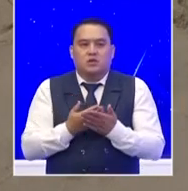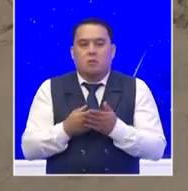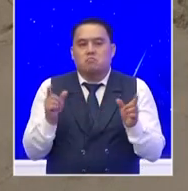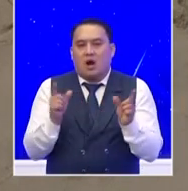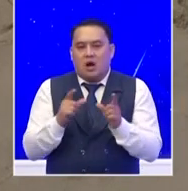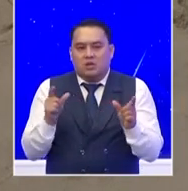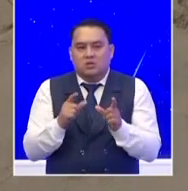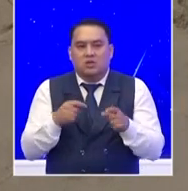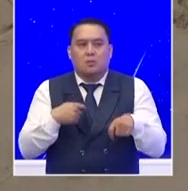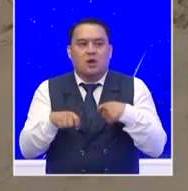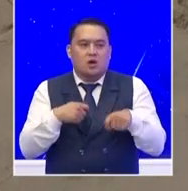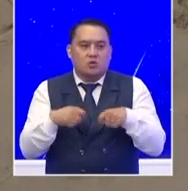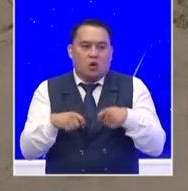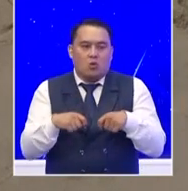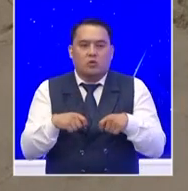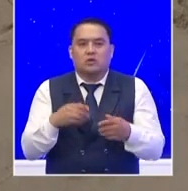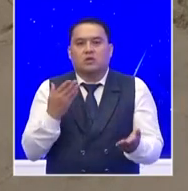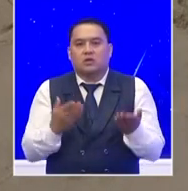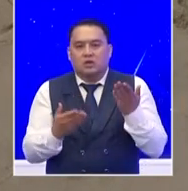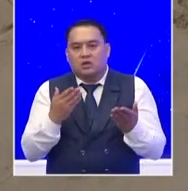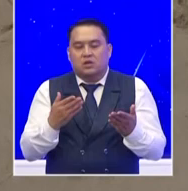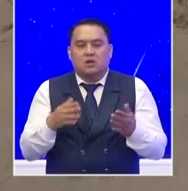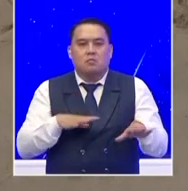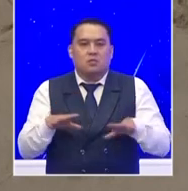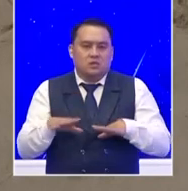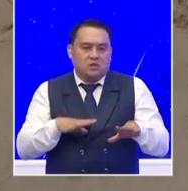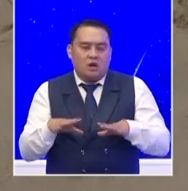магазин, торговые объекты, это торговые дома, рынки,